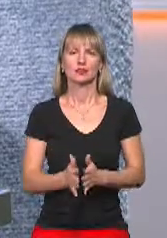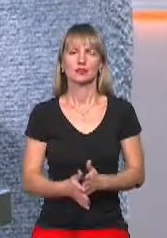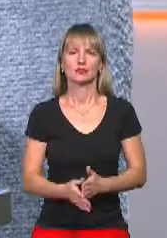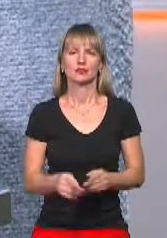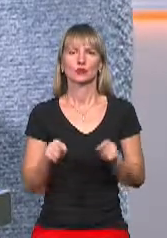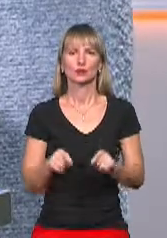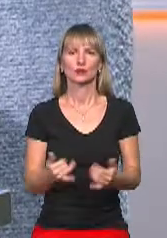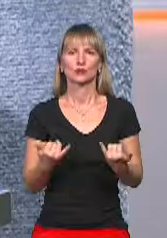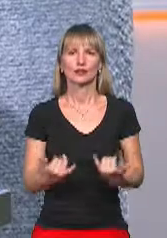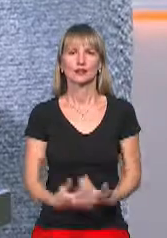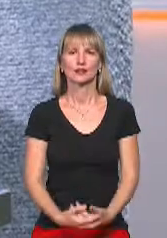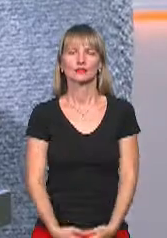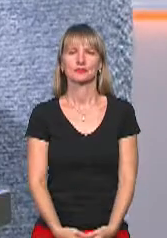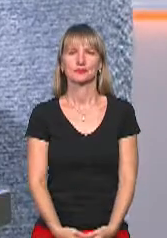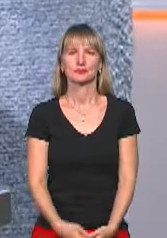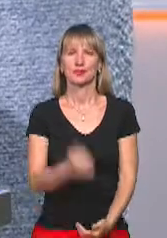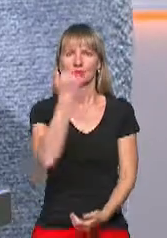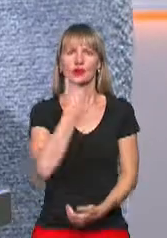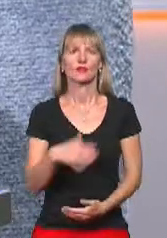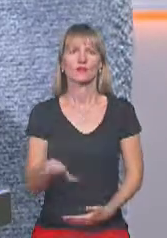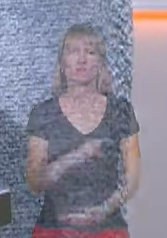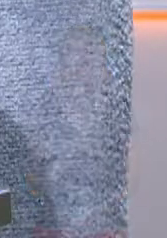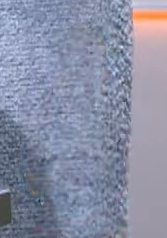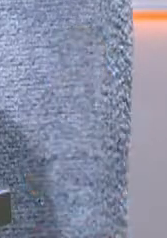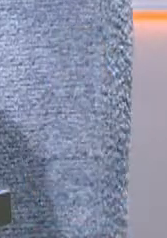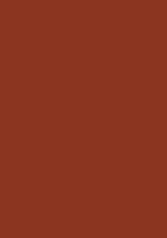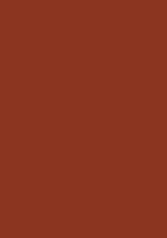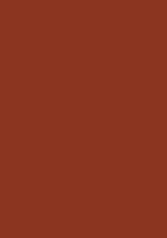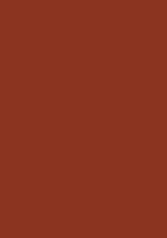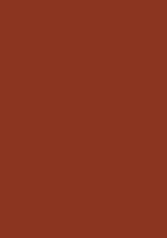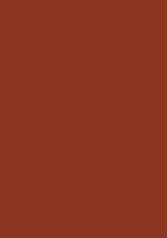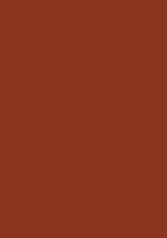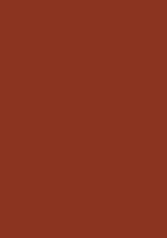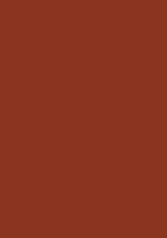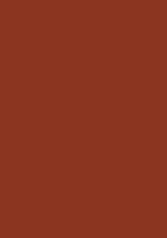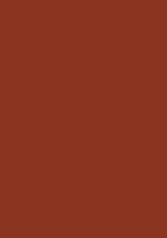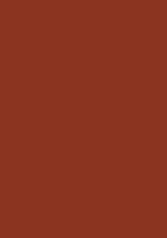тут у нас сьогодні в нашій студії. Дякуємо всім. Хай щастить. Да.